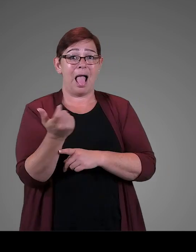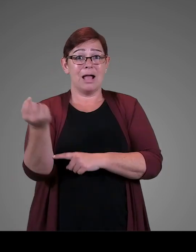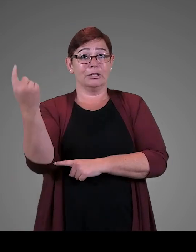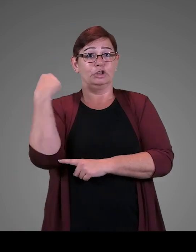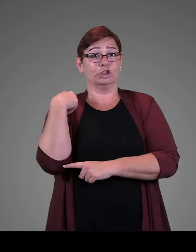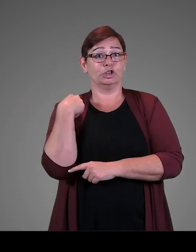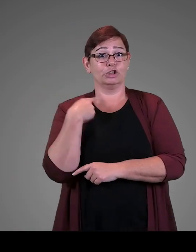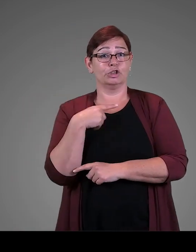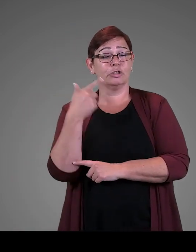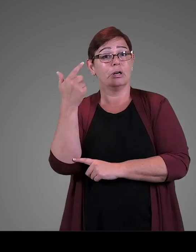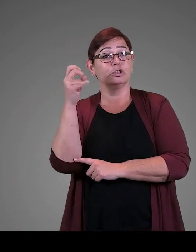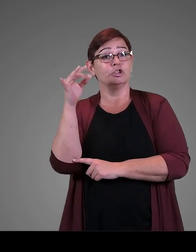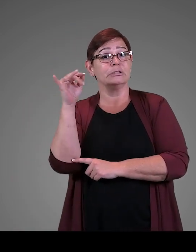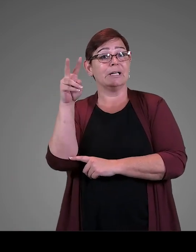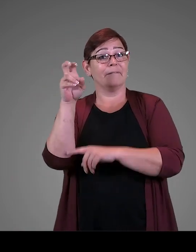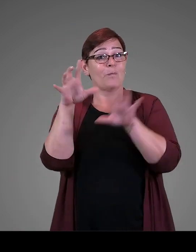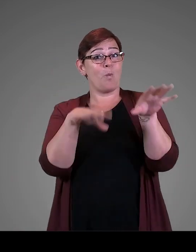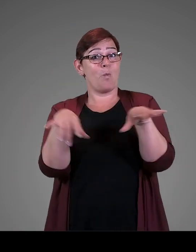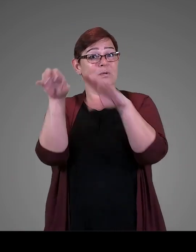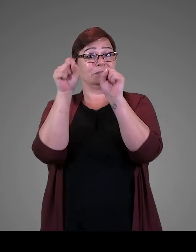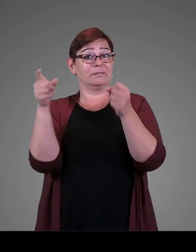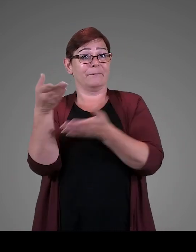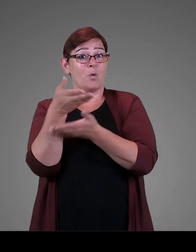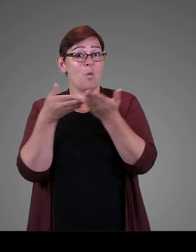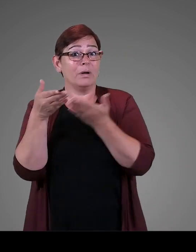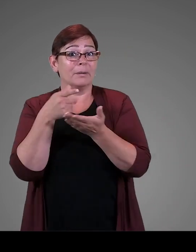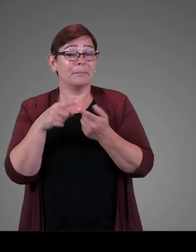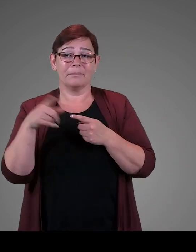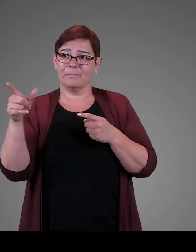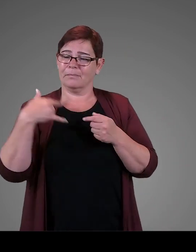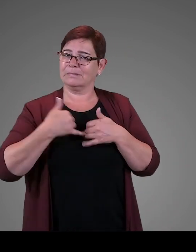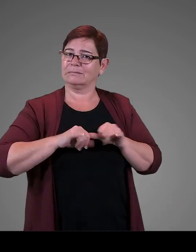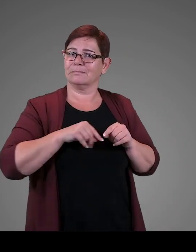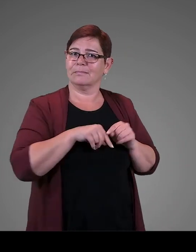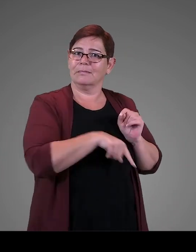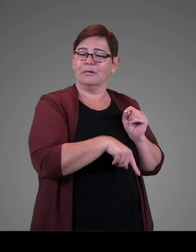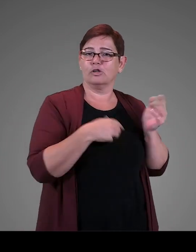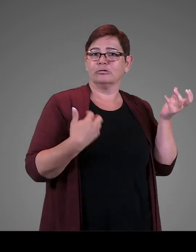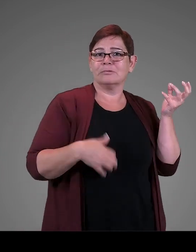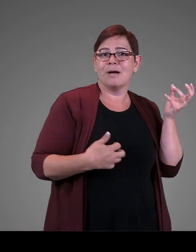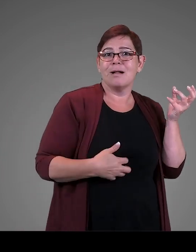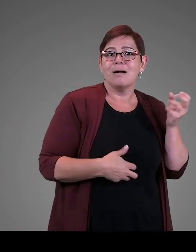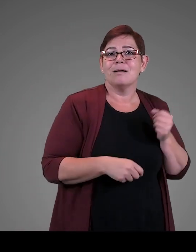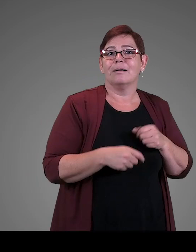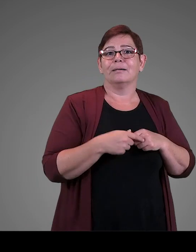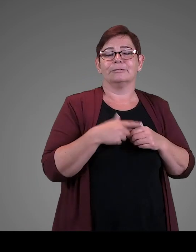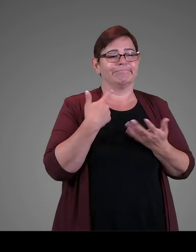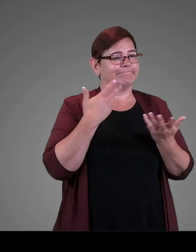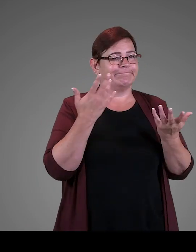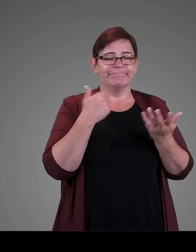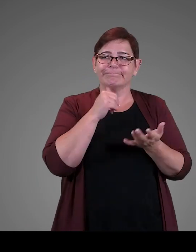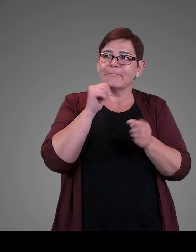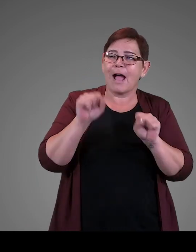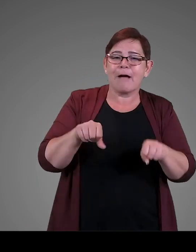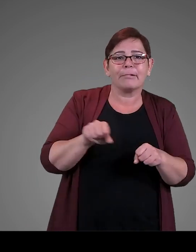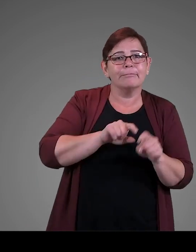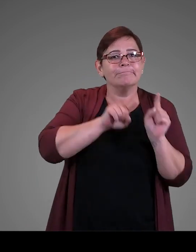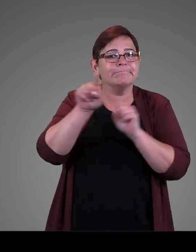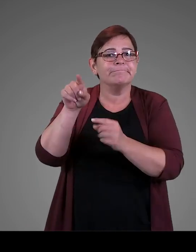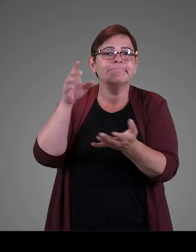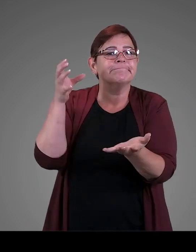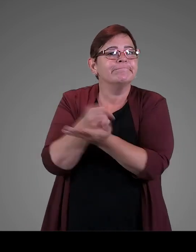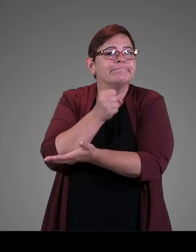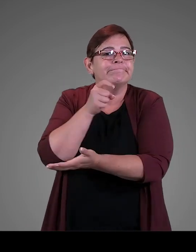Geneviève a accueilli le forum. J'étais encore en Argentine et malheureusement, j'ai pas pu en profiter. Donc, c'est une